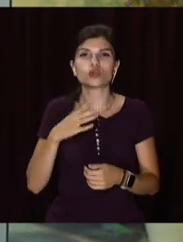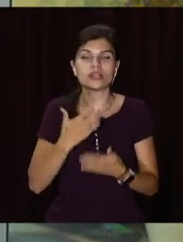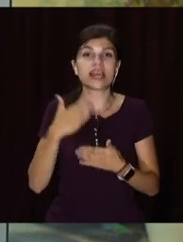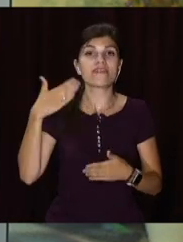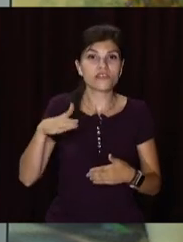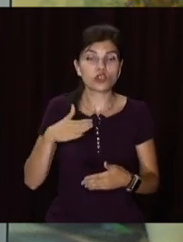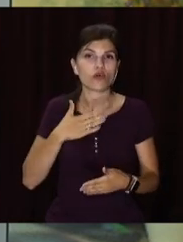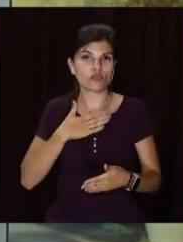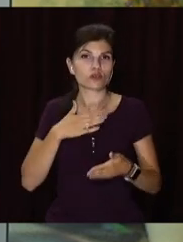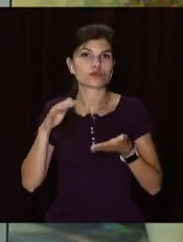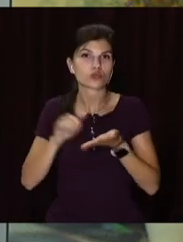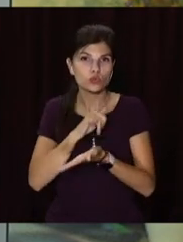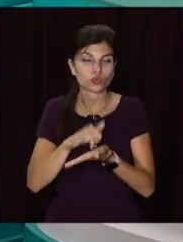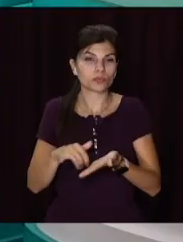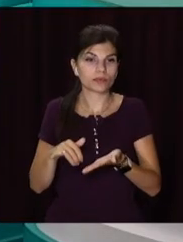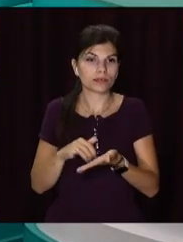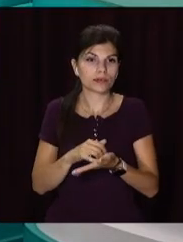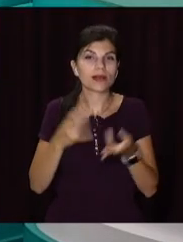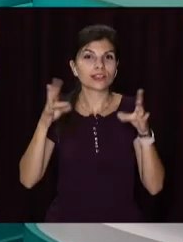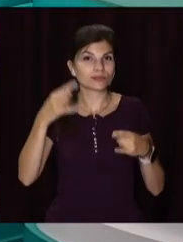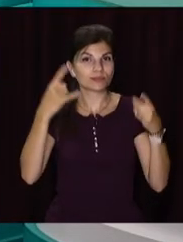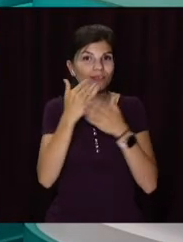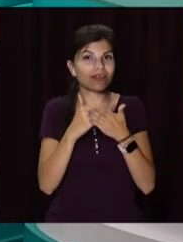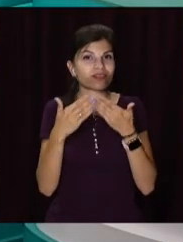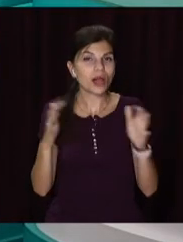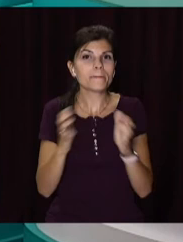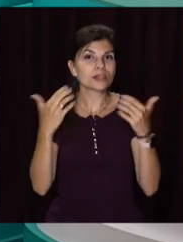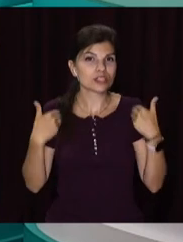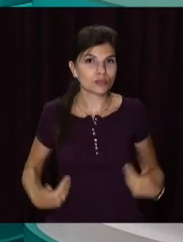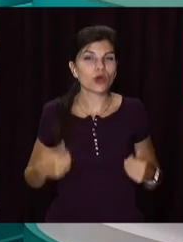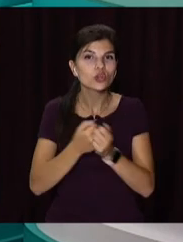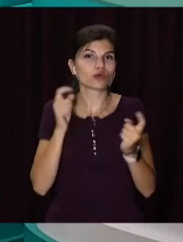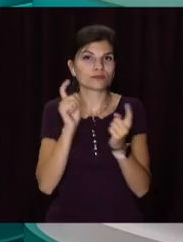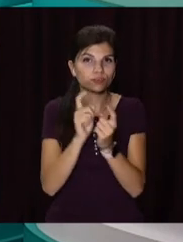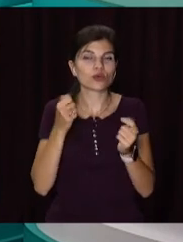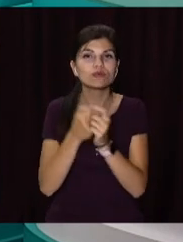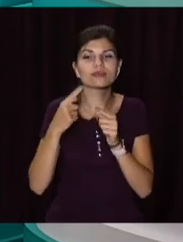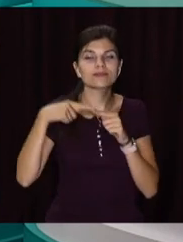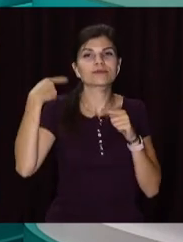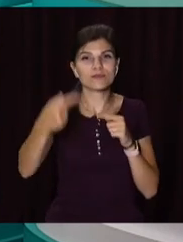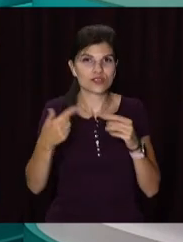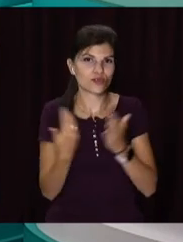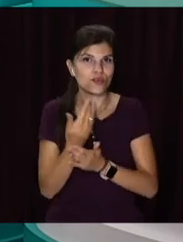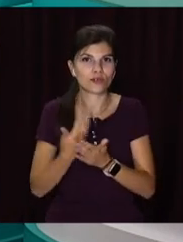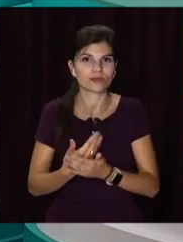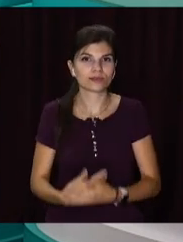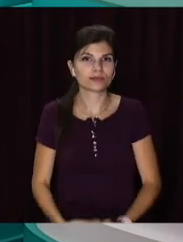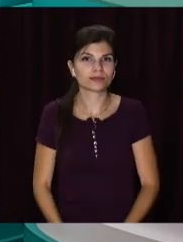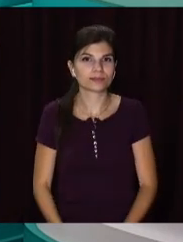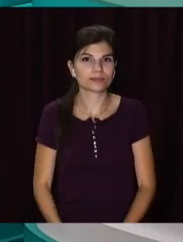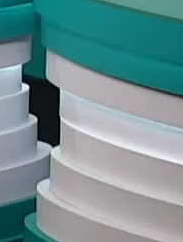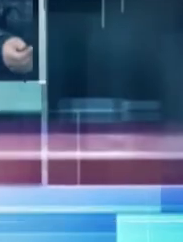соціальних мережах та на нашому YouTube-каналі. Залишайтесь відкритим, бережіть себе та до зустрічі у вечірньому випуску новин.